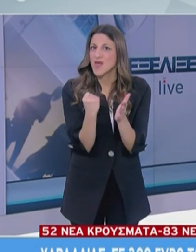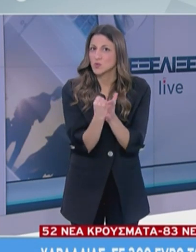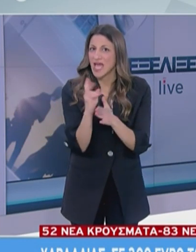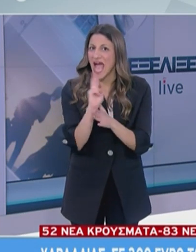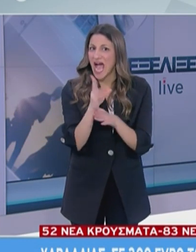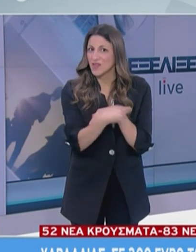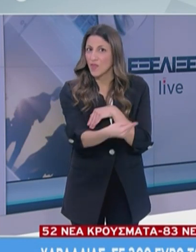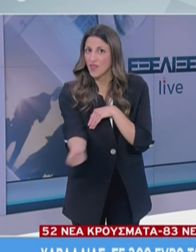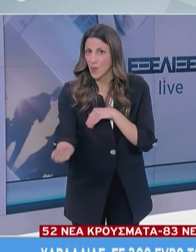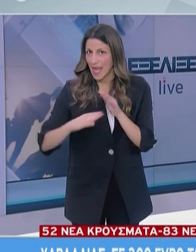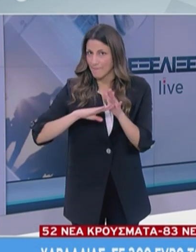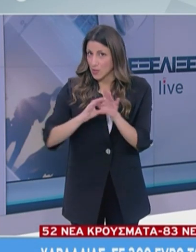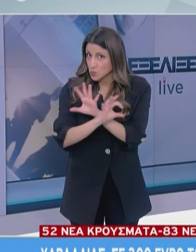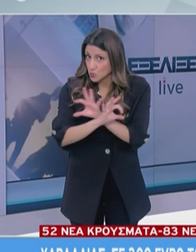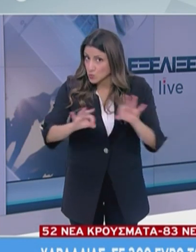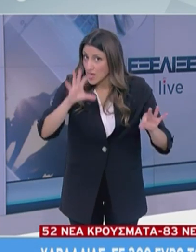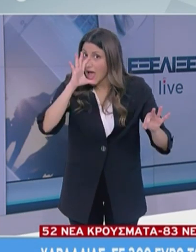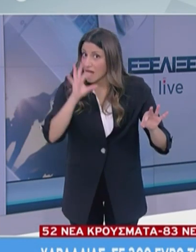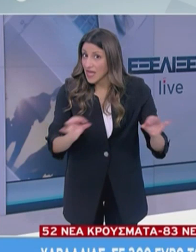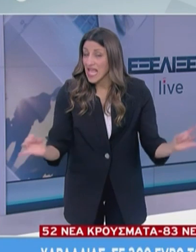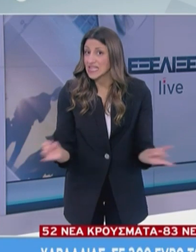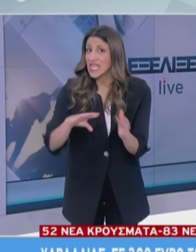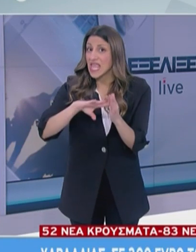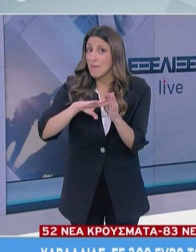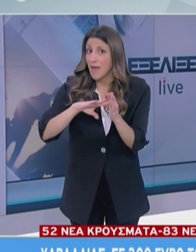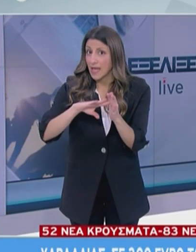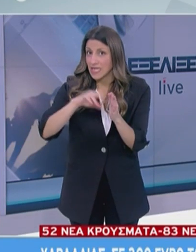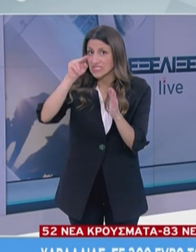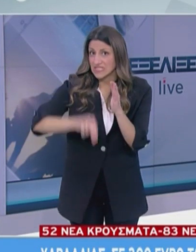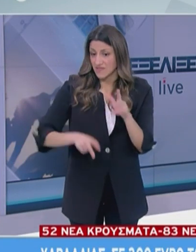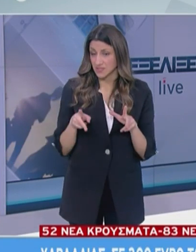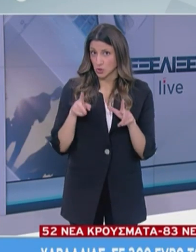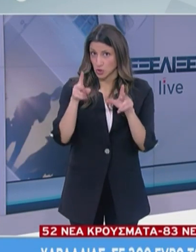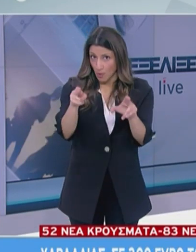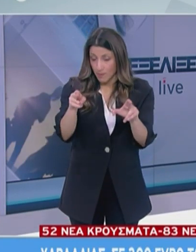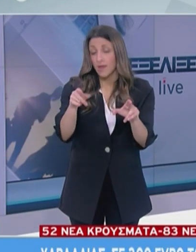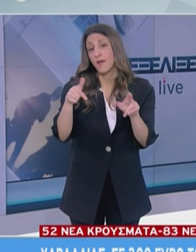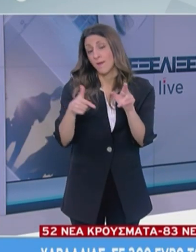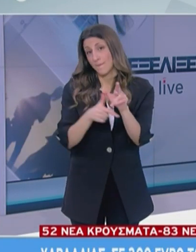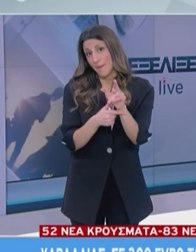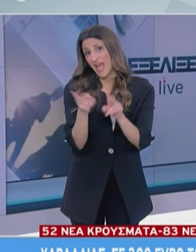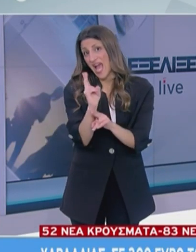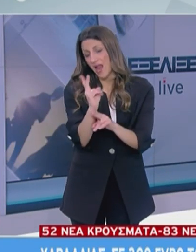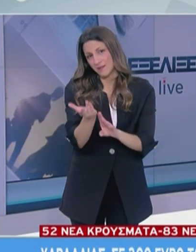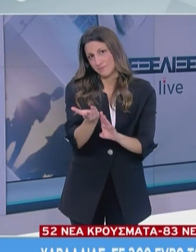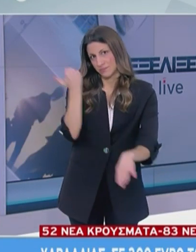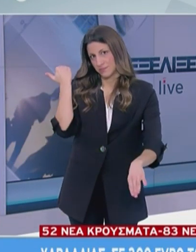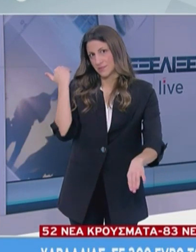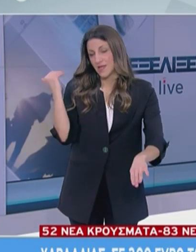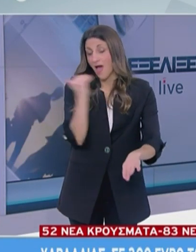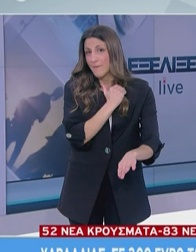διατεθεί σε εργαζομένους οι συμβάσεις εργασίας των οποίων έχουν ανασταλεί και να το πράξουν άμεσα εντός των